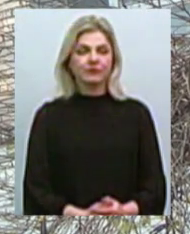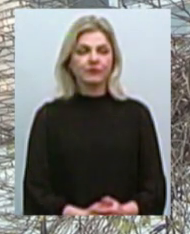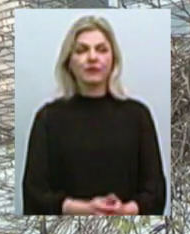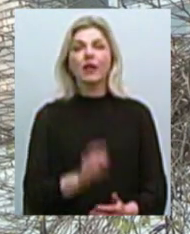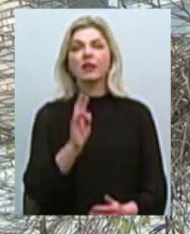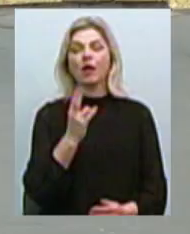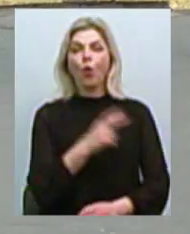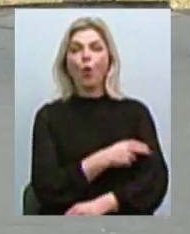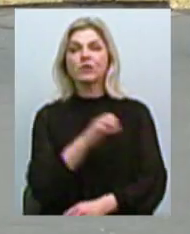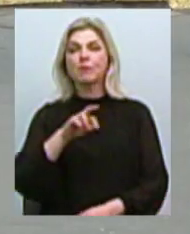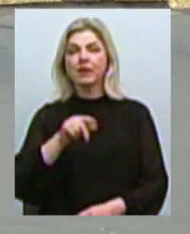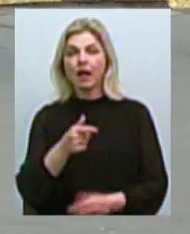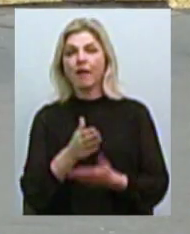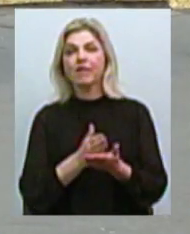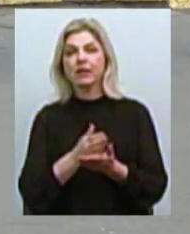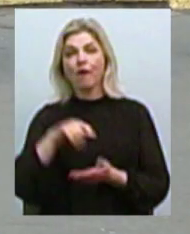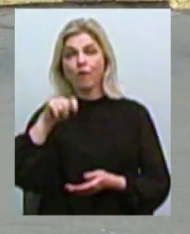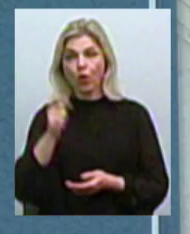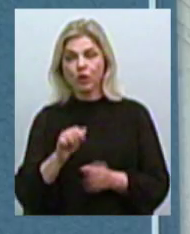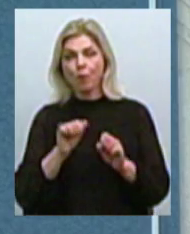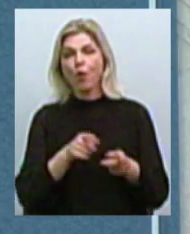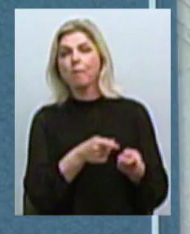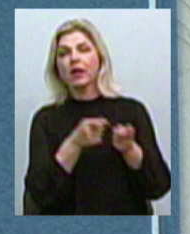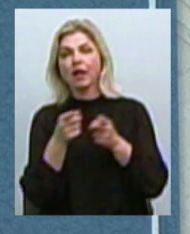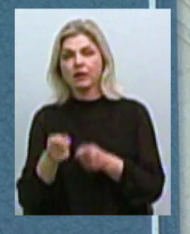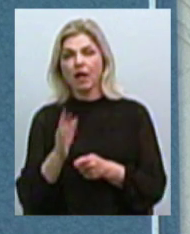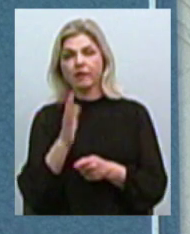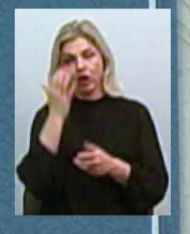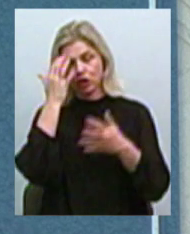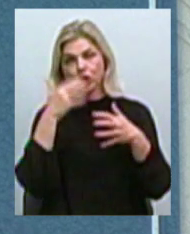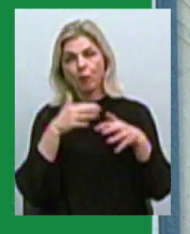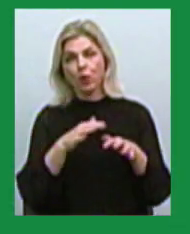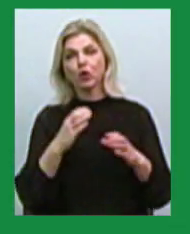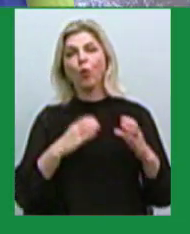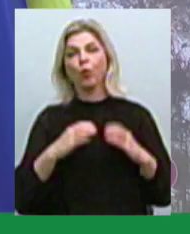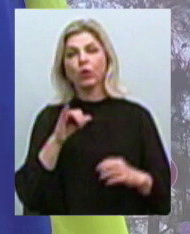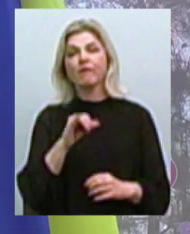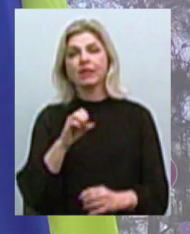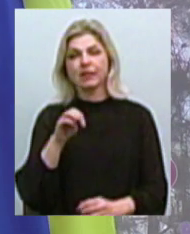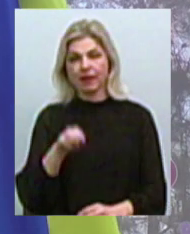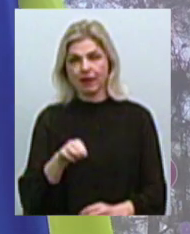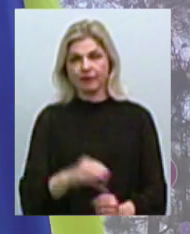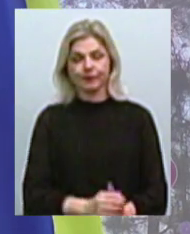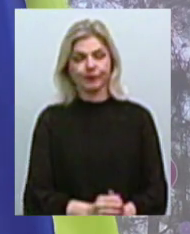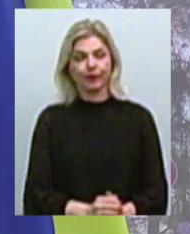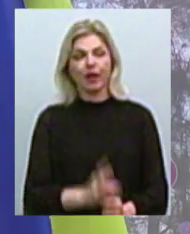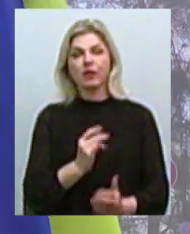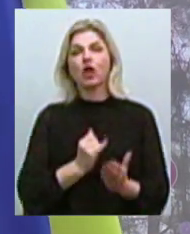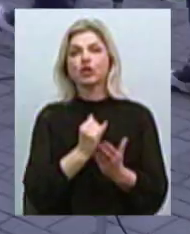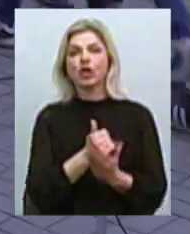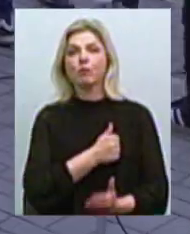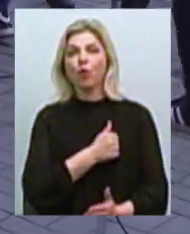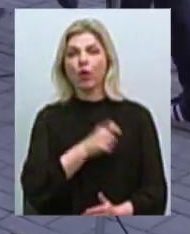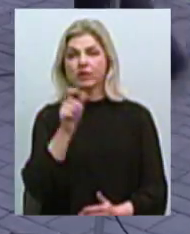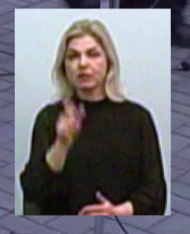Миколаївський госпіталь ветеранів війни можуть передати в оперативне управління Чорноморського національного університету. На честь бійця Олександра